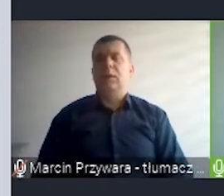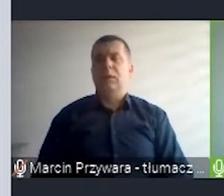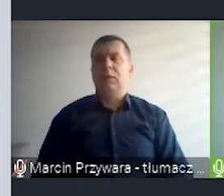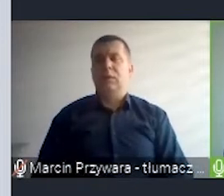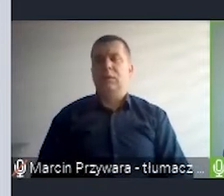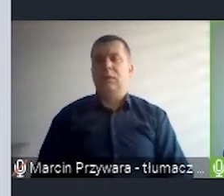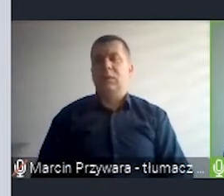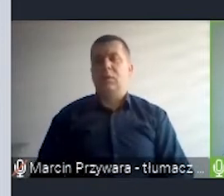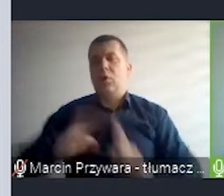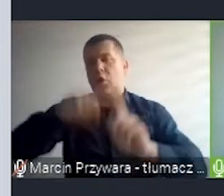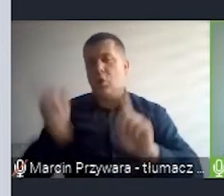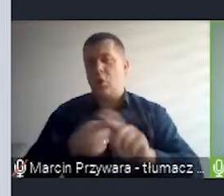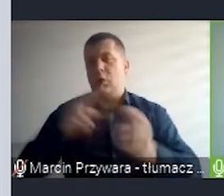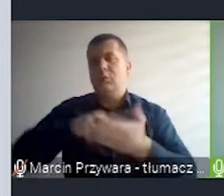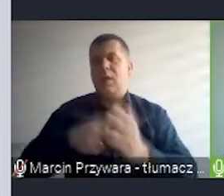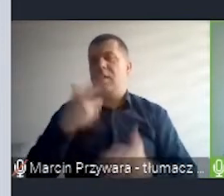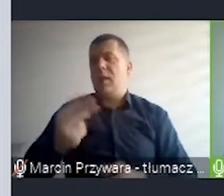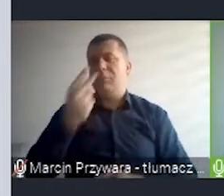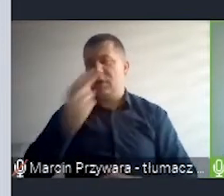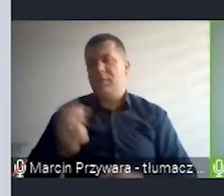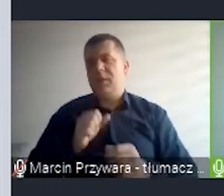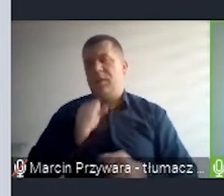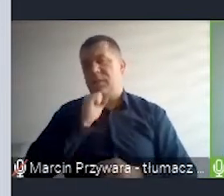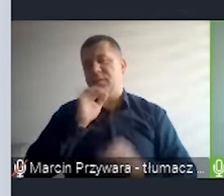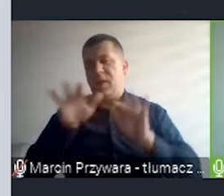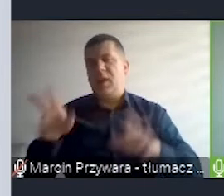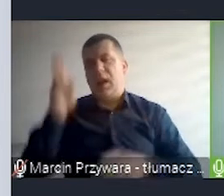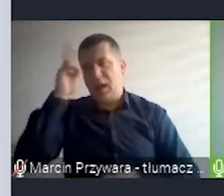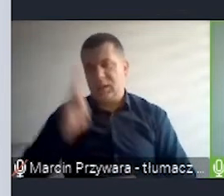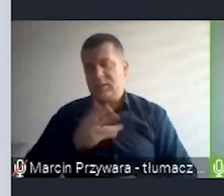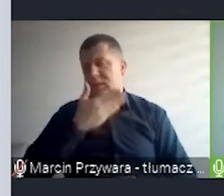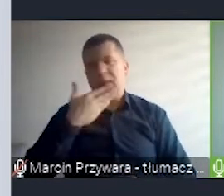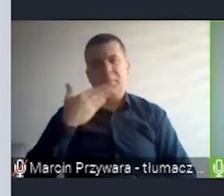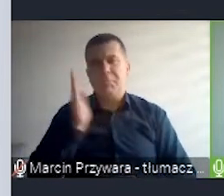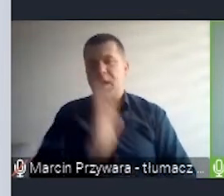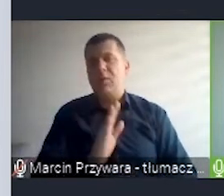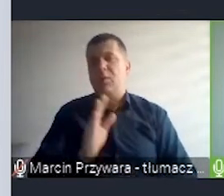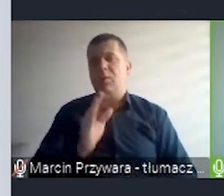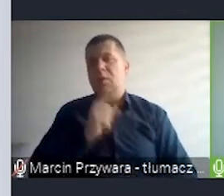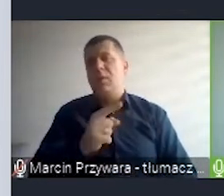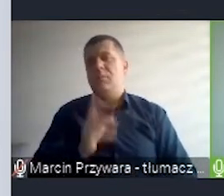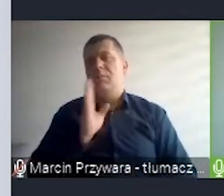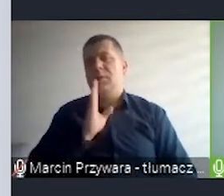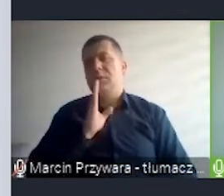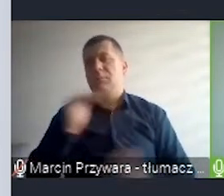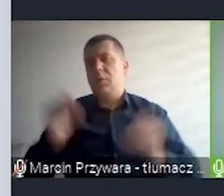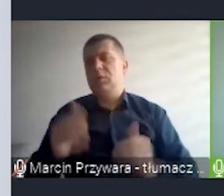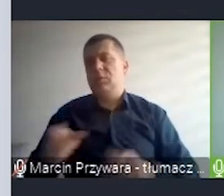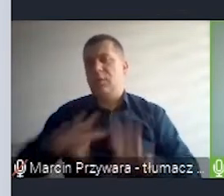No po prostu roczne plany kontroli nie przewidują ich zbyt wielu, a instytucje nie mają do końca takiego potencjału, żeby to